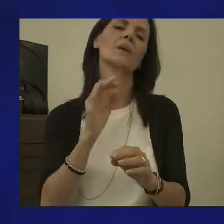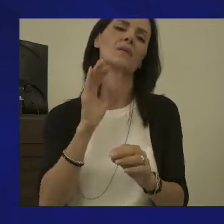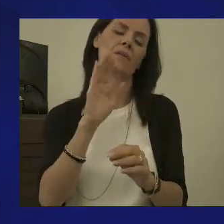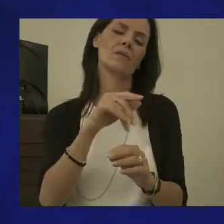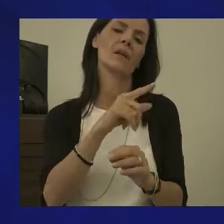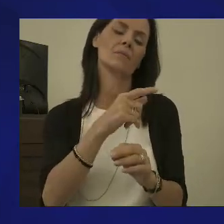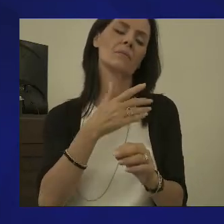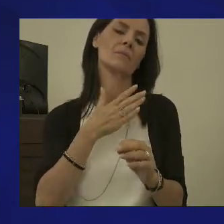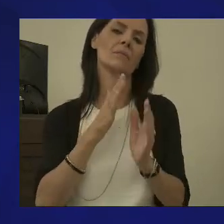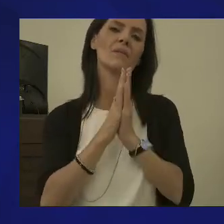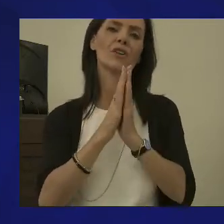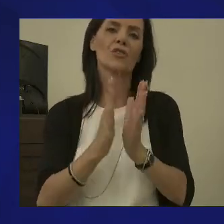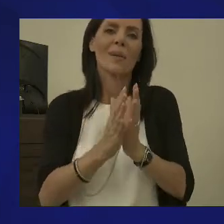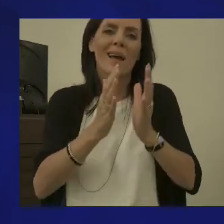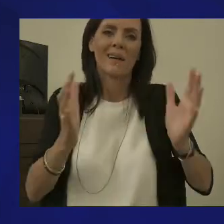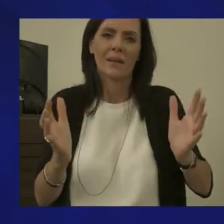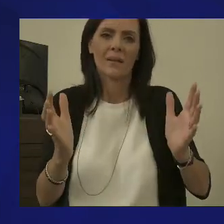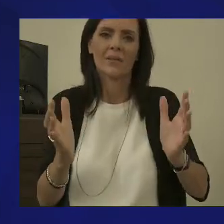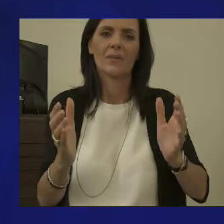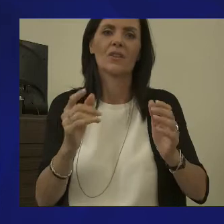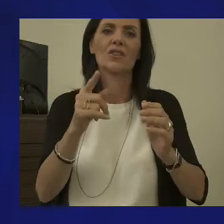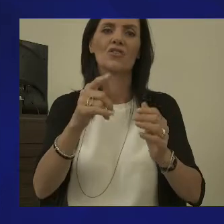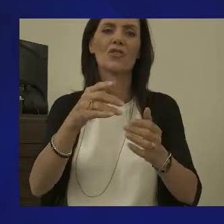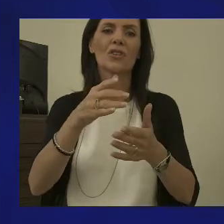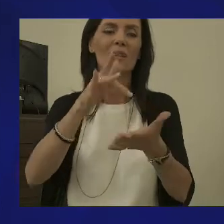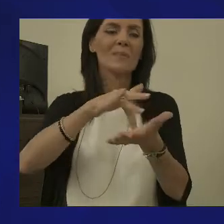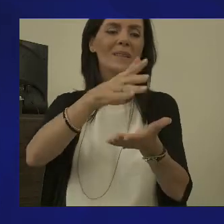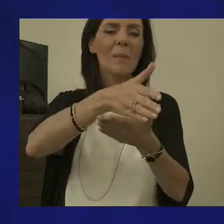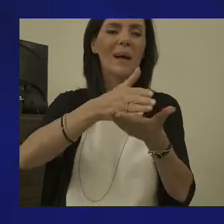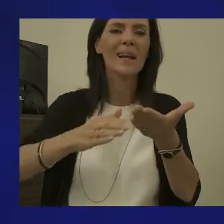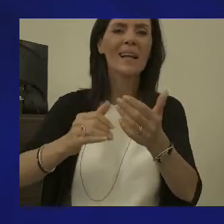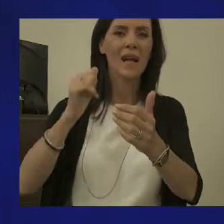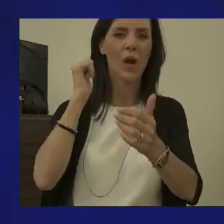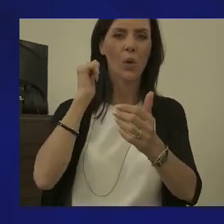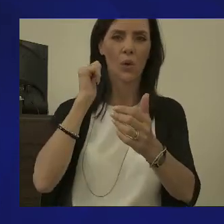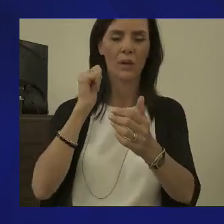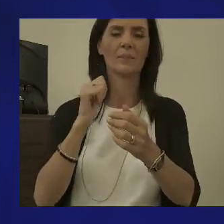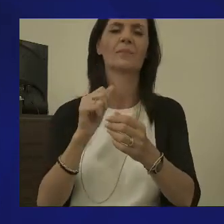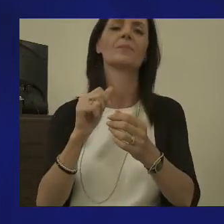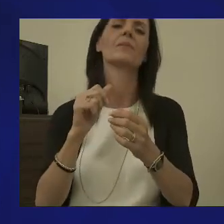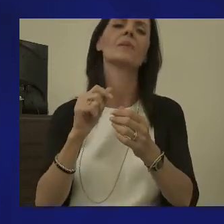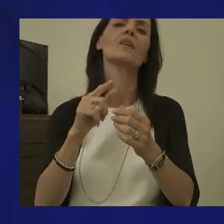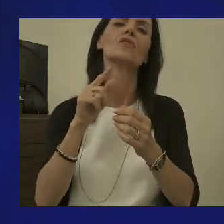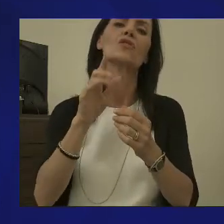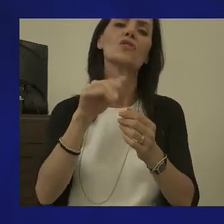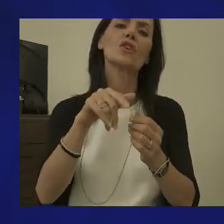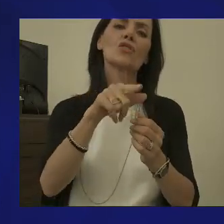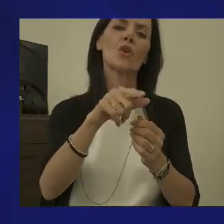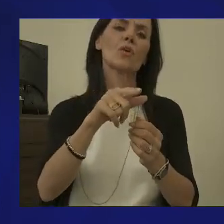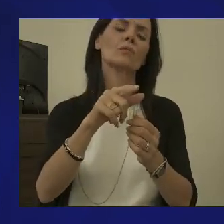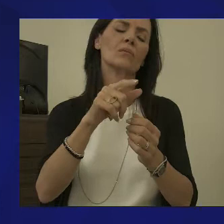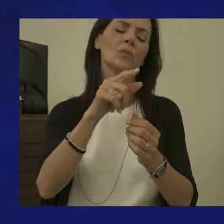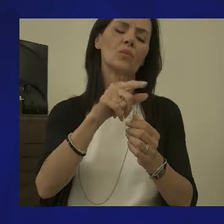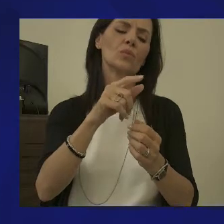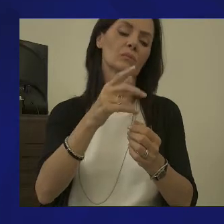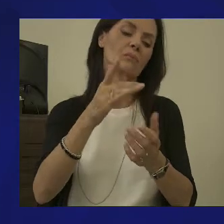זה בקשה להרחיב אותו על חלקה נוספת שנמצאת בחלק האחורי, וליצור למעשה מפעל אחד מורחב שיש לו, שהוא